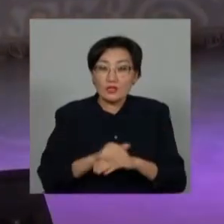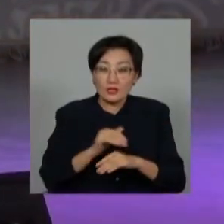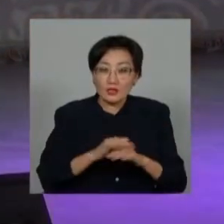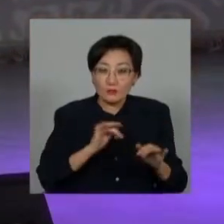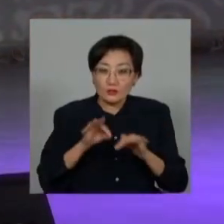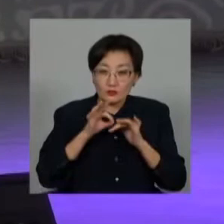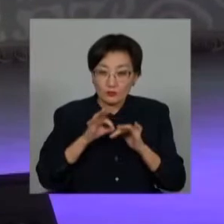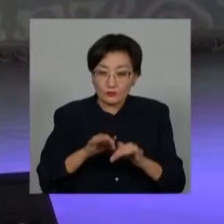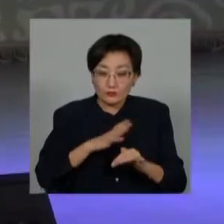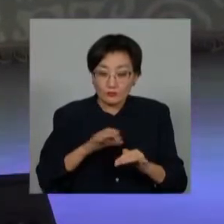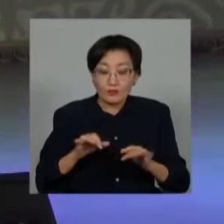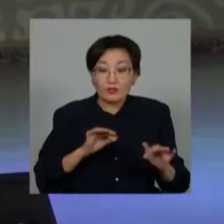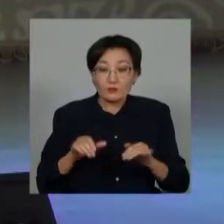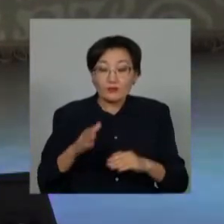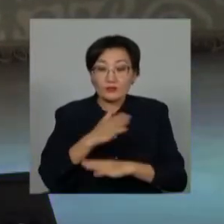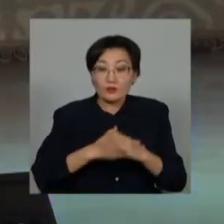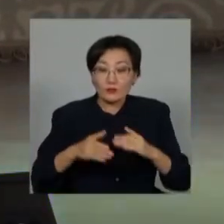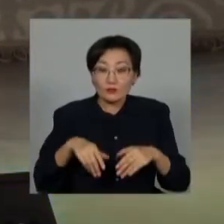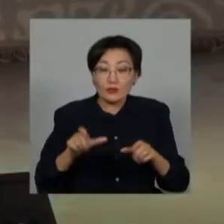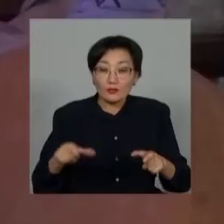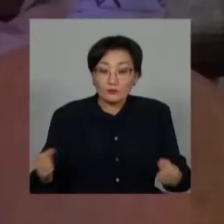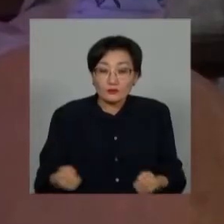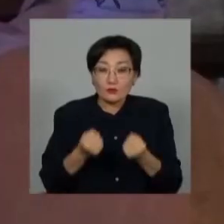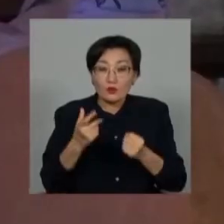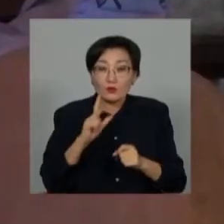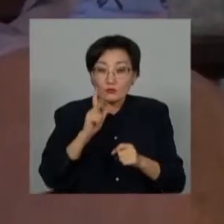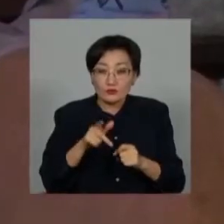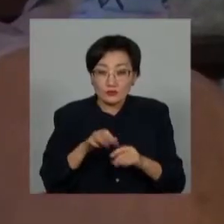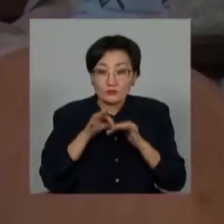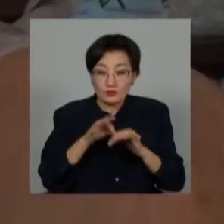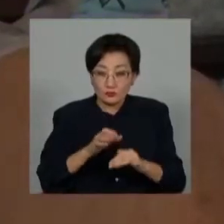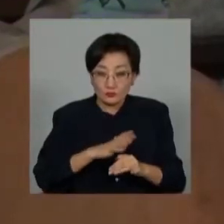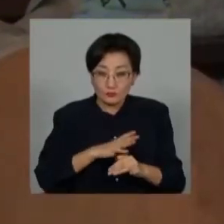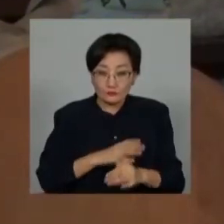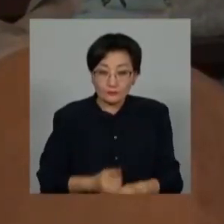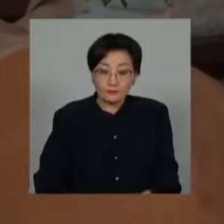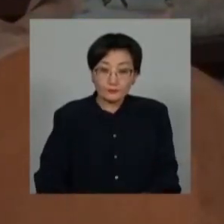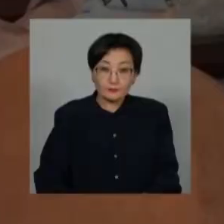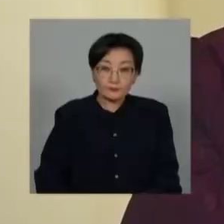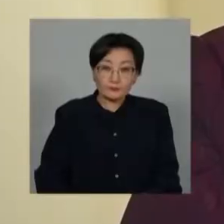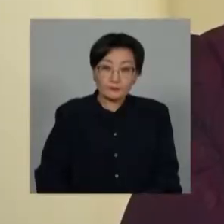ән кеші өтті. Іс-шара ерекше жандарды қолдау мақсатында 3-ші жыл қатарынан ұйымдастырылып отыр.